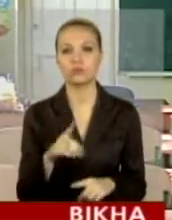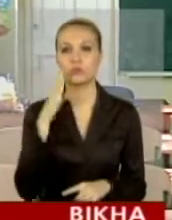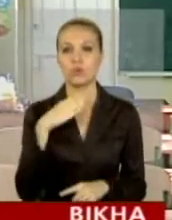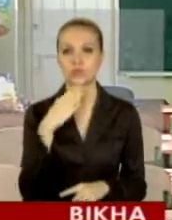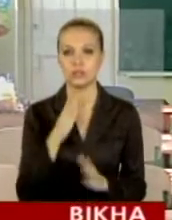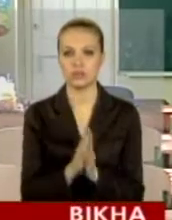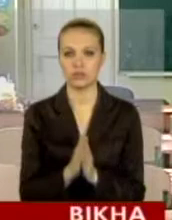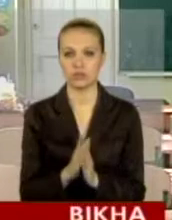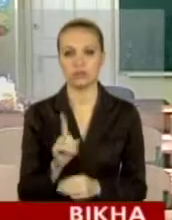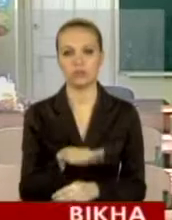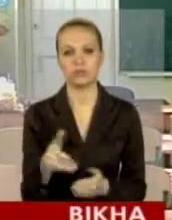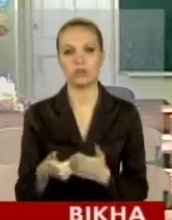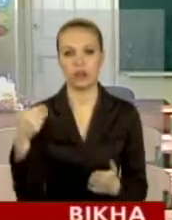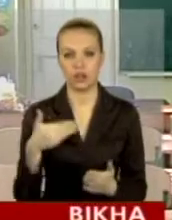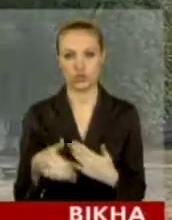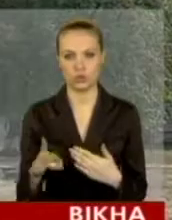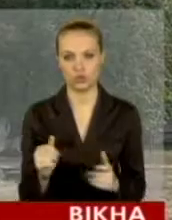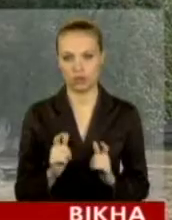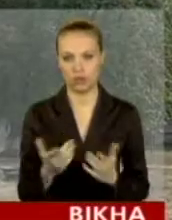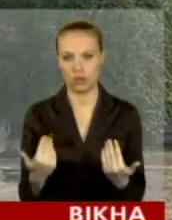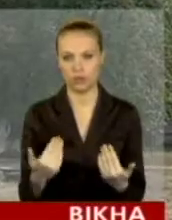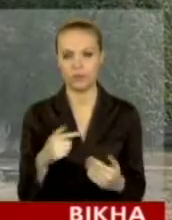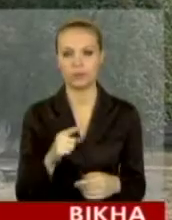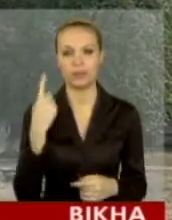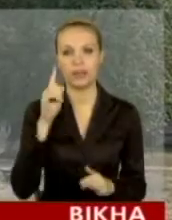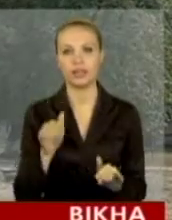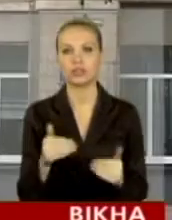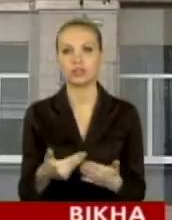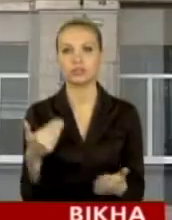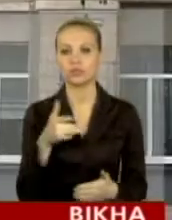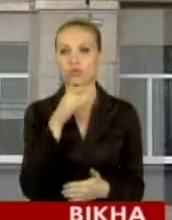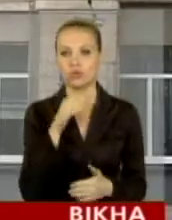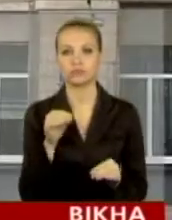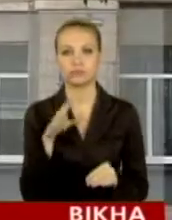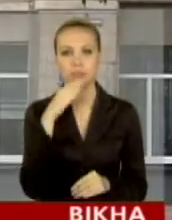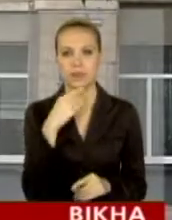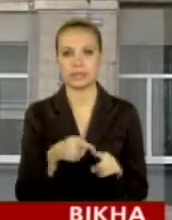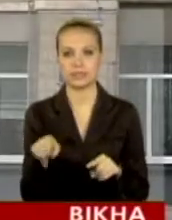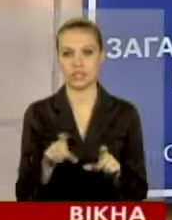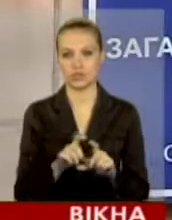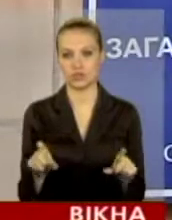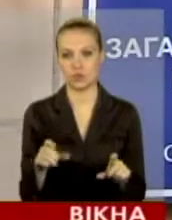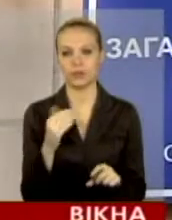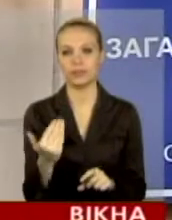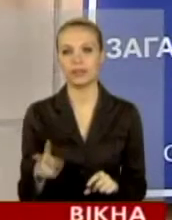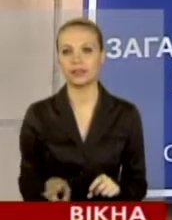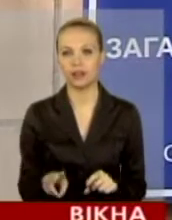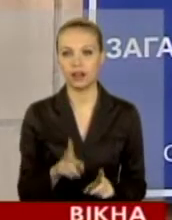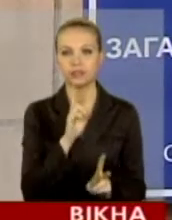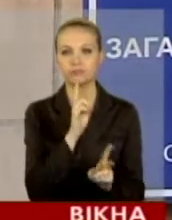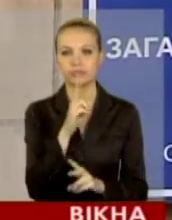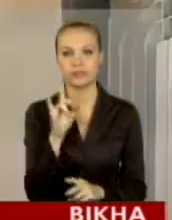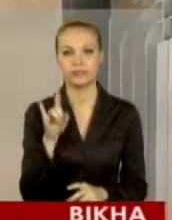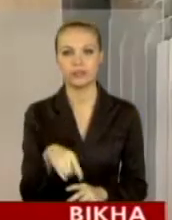батьки просили, щоб діти раніше вийшли на канікули. Ініціаторами дочасних канікул стали батьки ось цієї школи. Її директорка